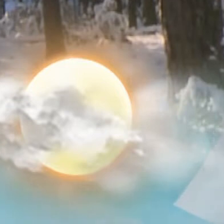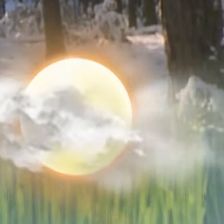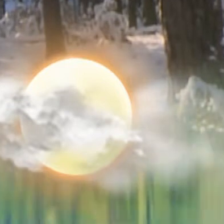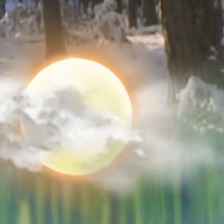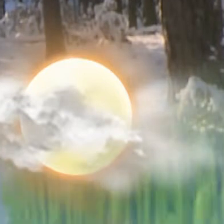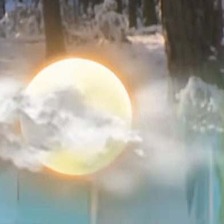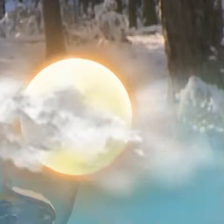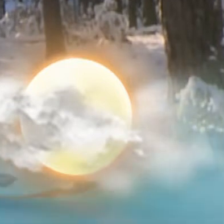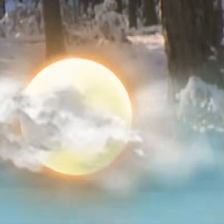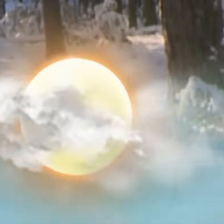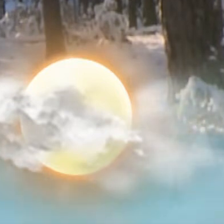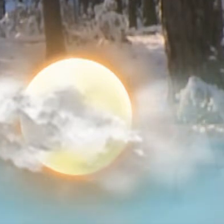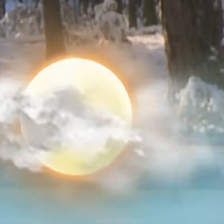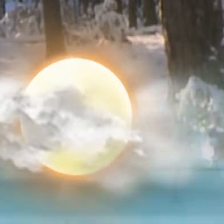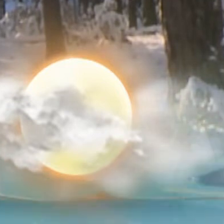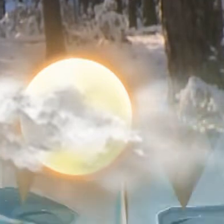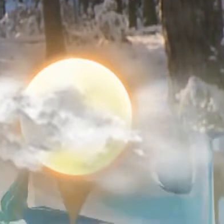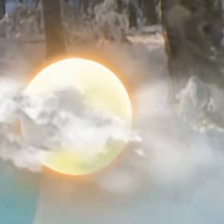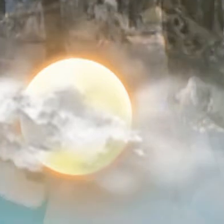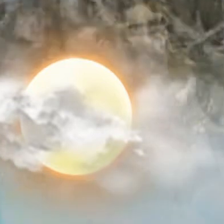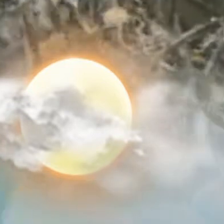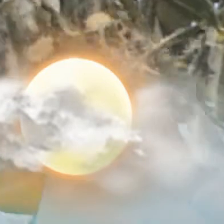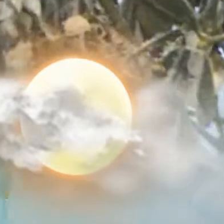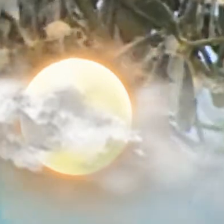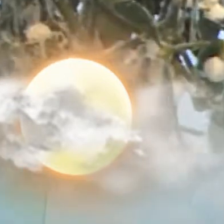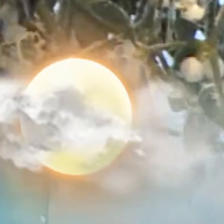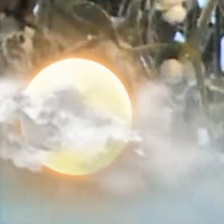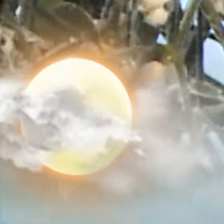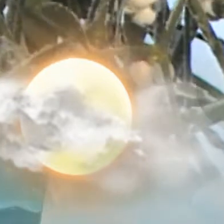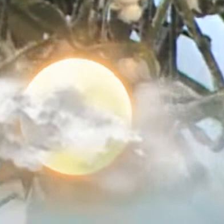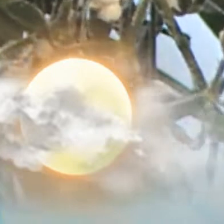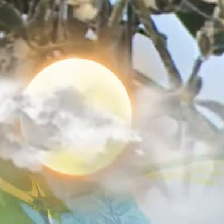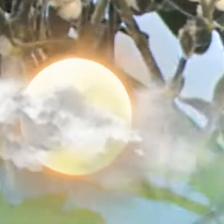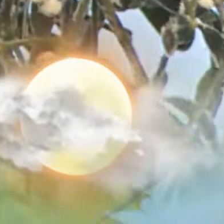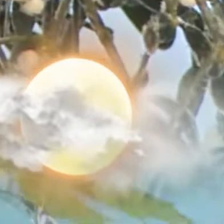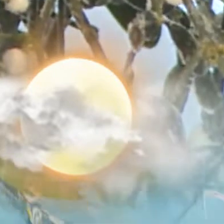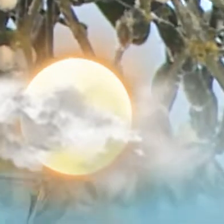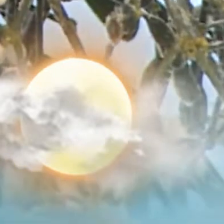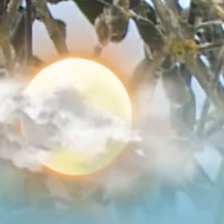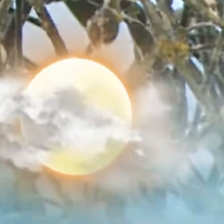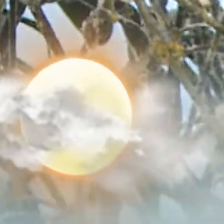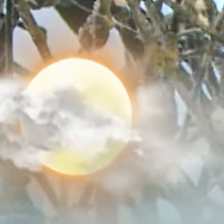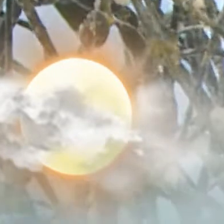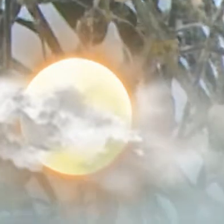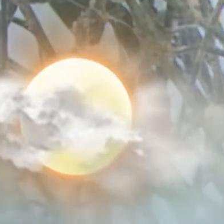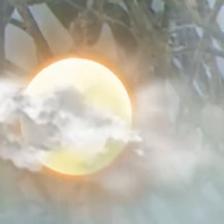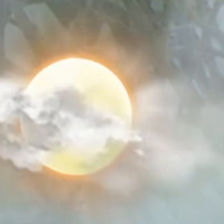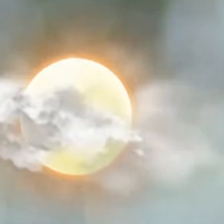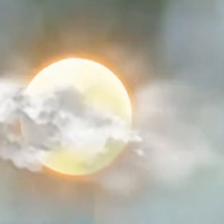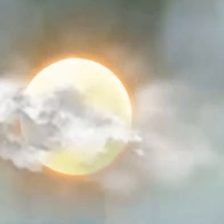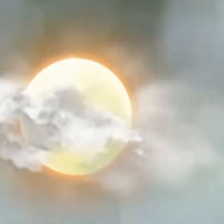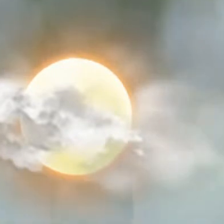вечером. Пераменная облачность без опадков. Ветер заходний 4-6 метров за секунду.